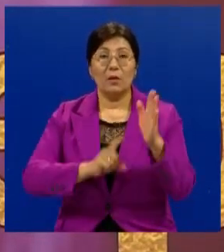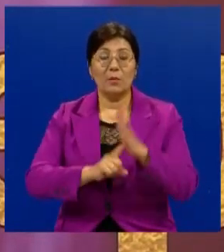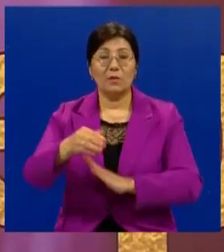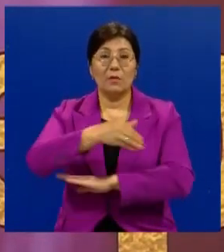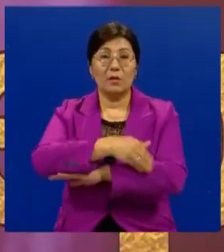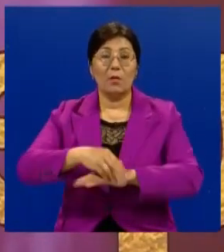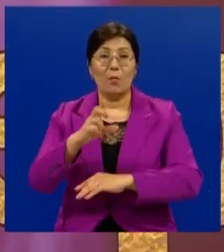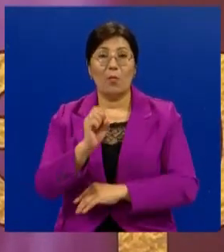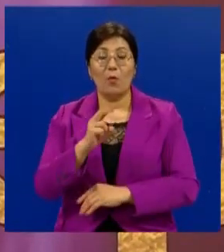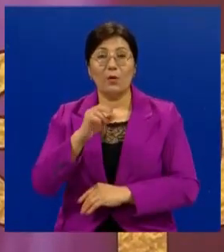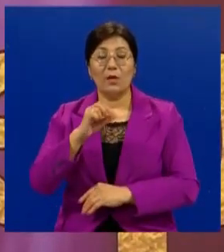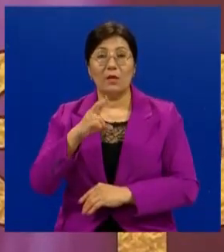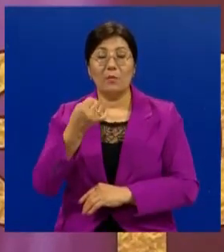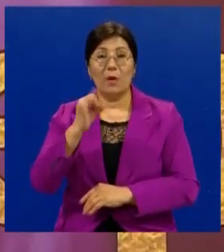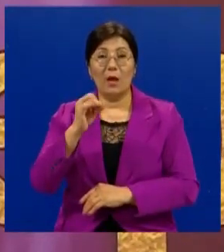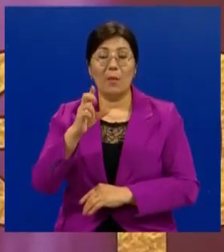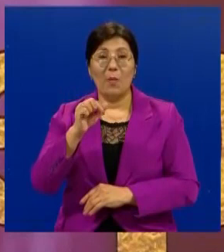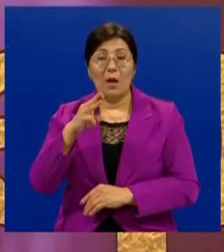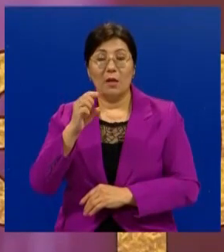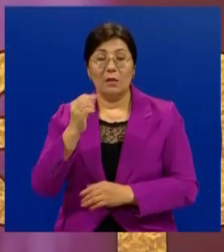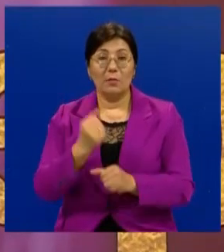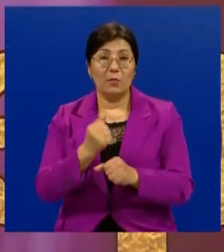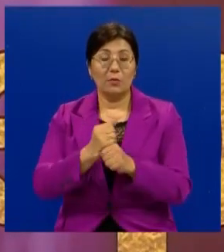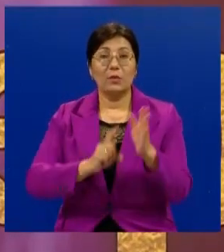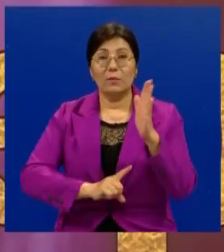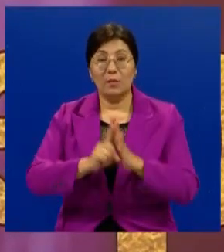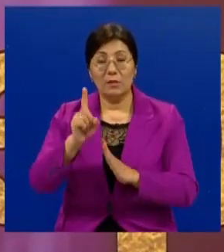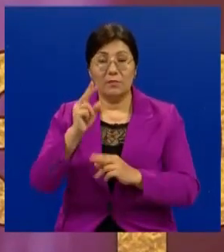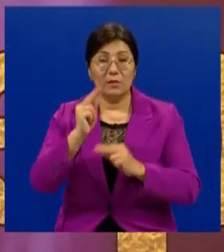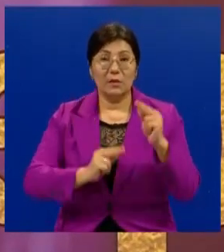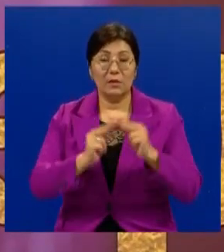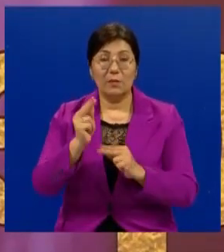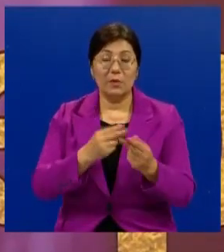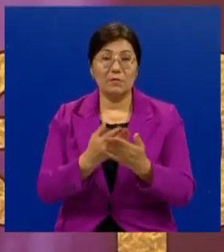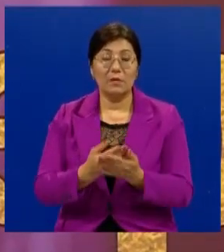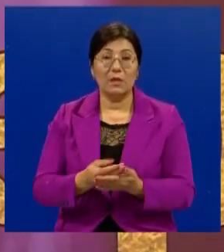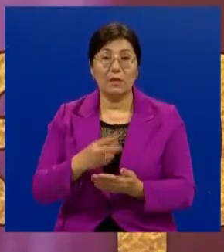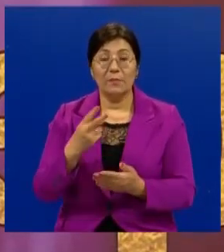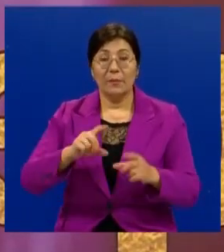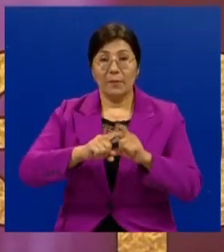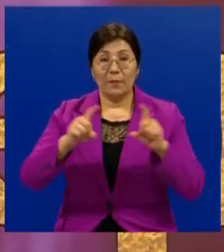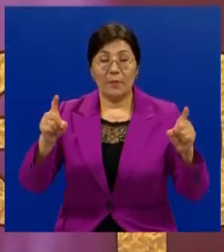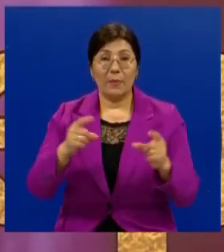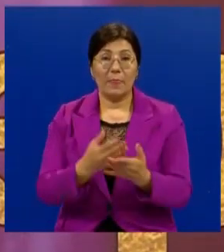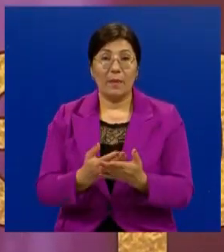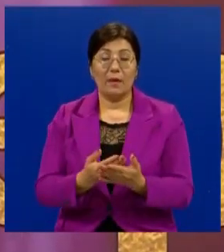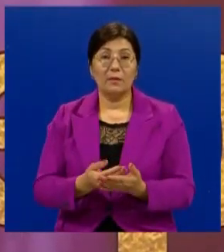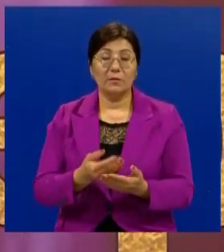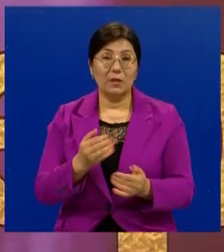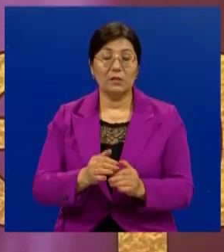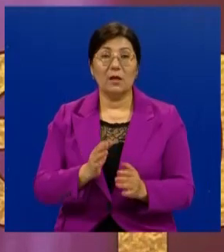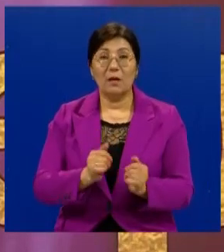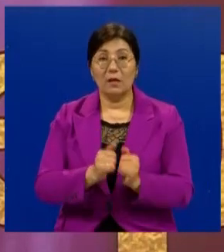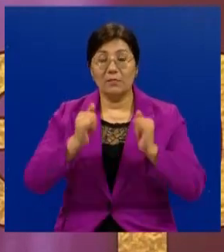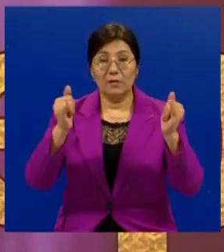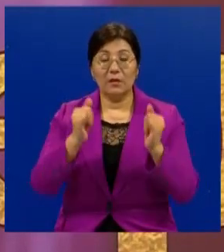Букинбай-Батыра в Актюбе будет построено новое трехсекционное здание для театра «Планетария» и библиотеки. Также планируется разбить аллею Рух, посвященную